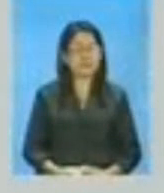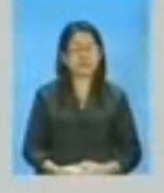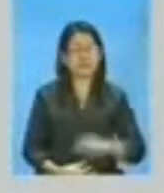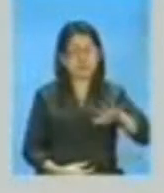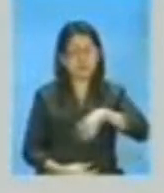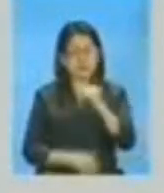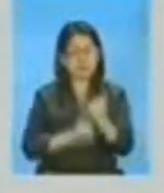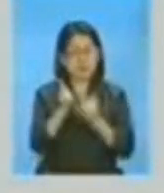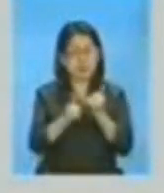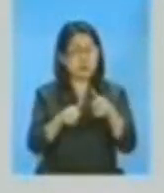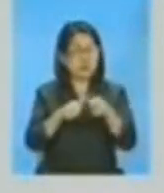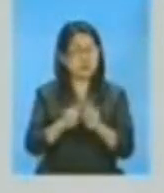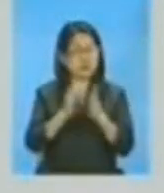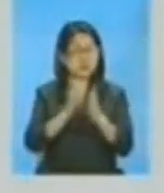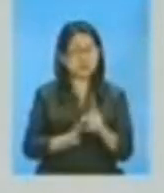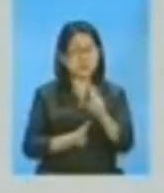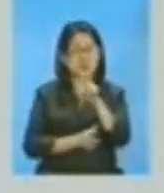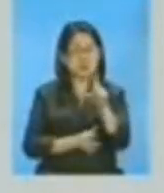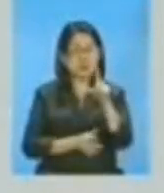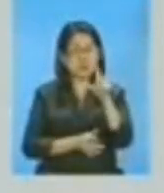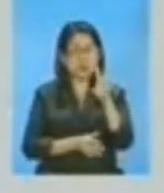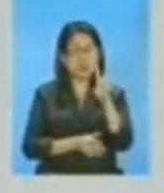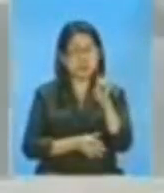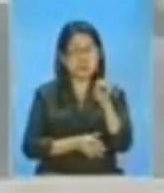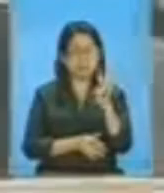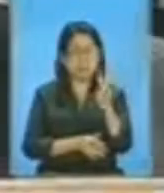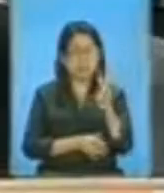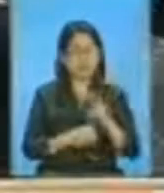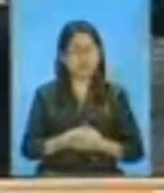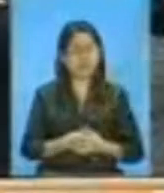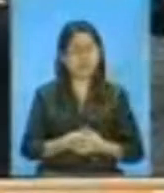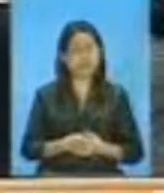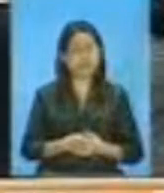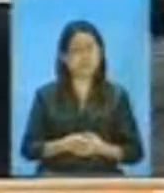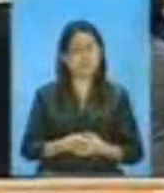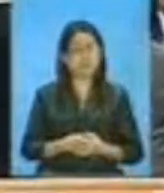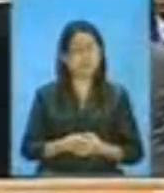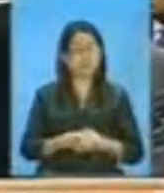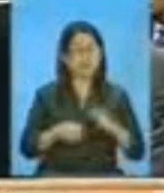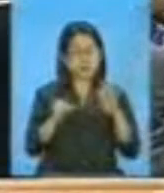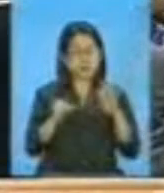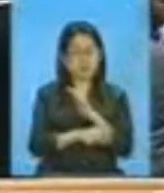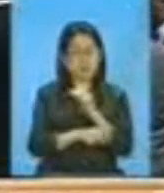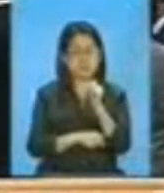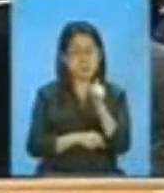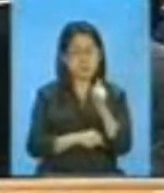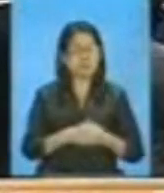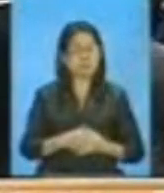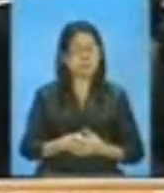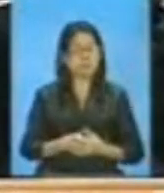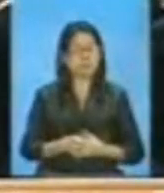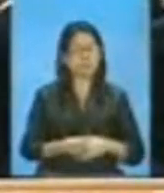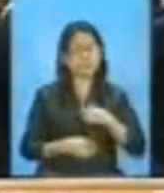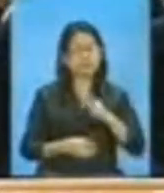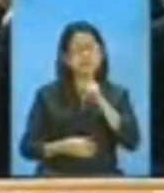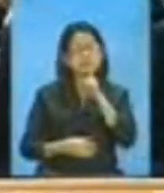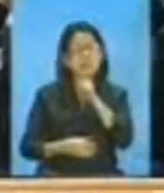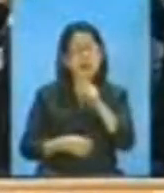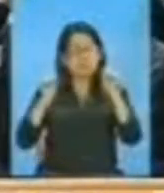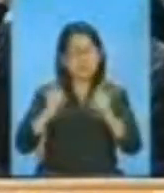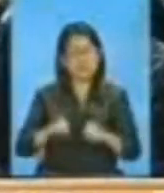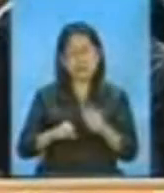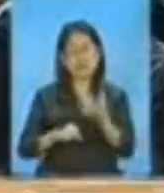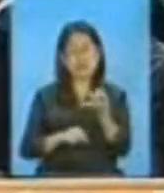ผู้เข้าประชุม272ท่านนะฮะครบองค์ประชุมครับผมขอถามมติเลยนะ